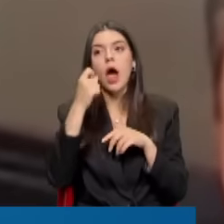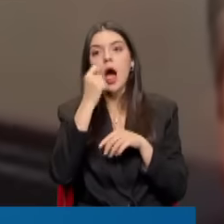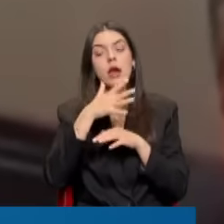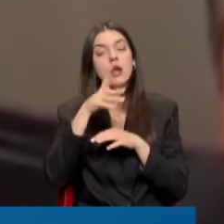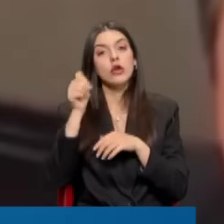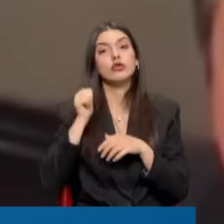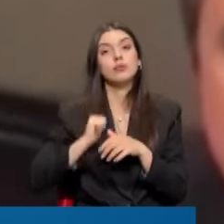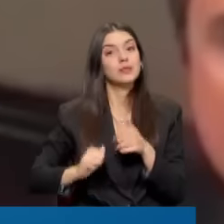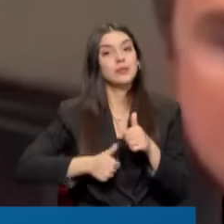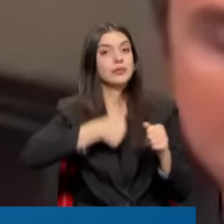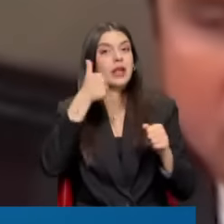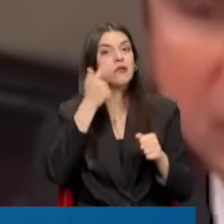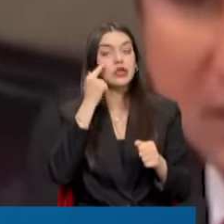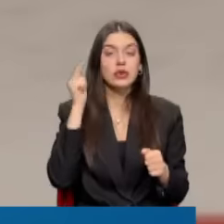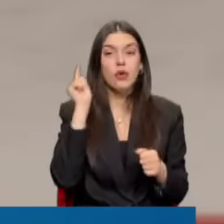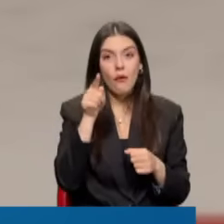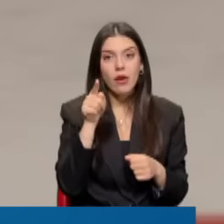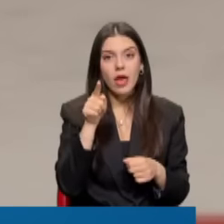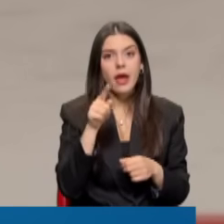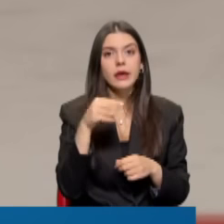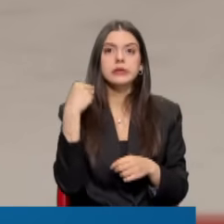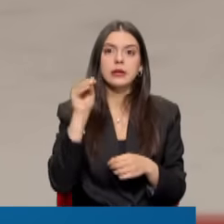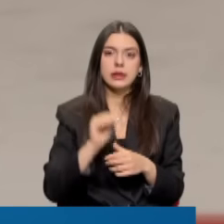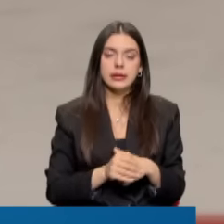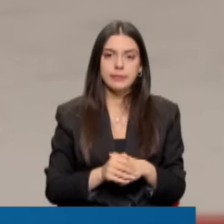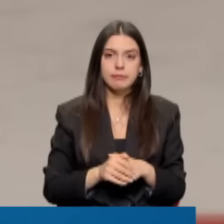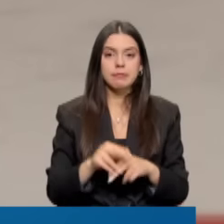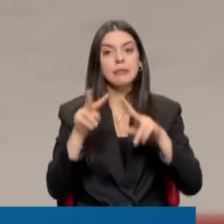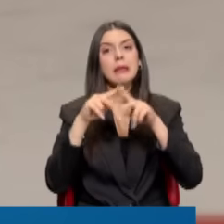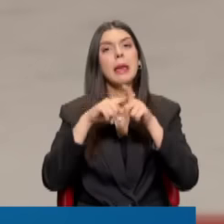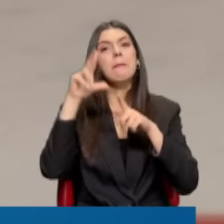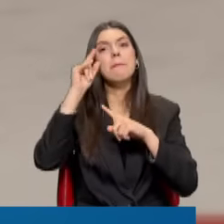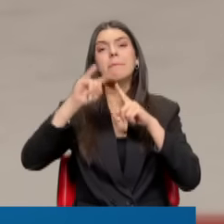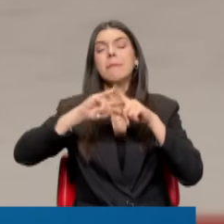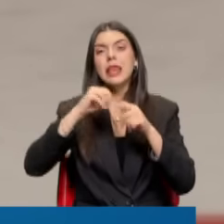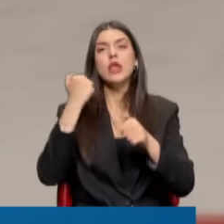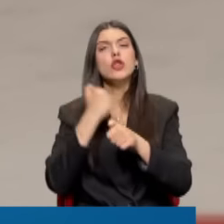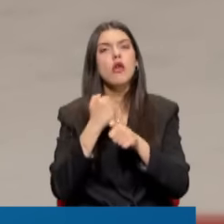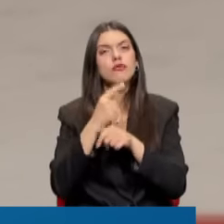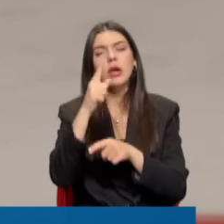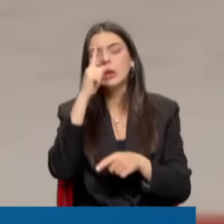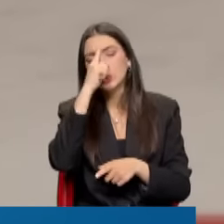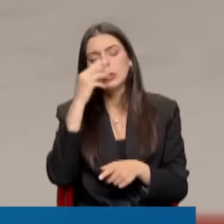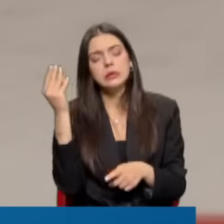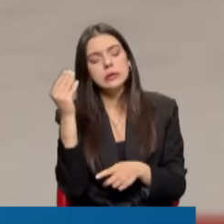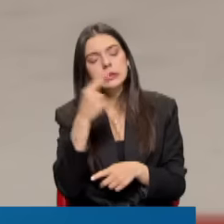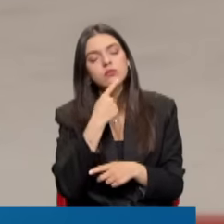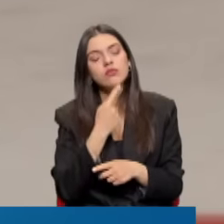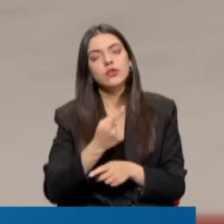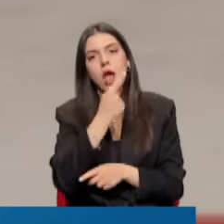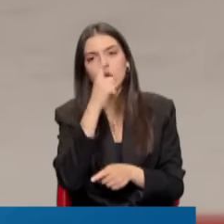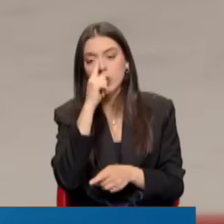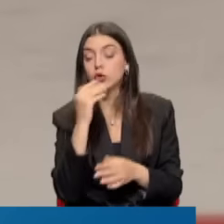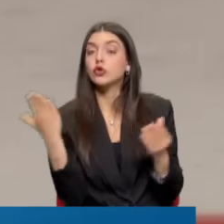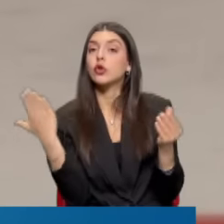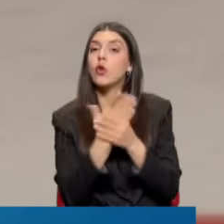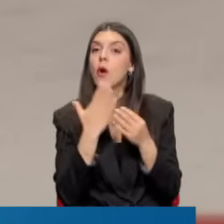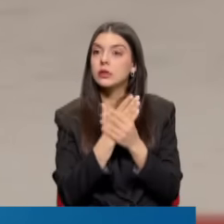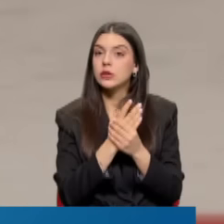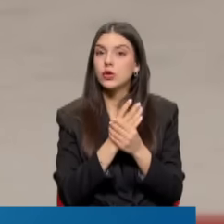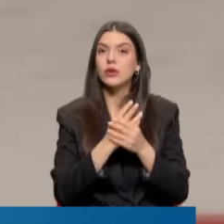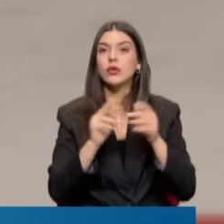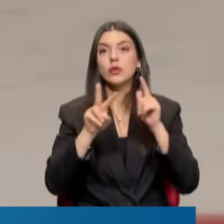Yüksel kocaman'a satıldığını söyledi Melih Gökçek'in yüzlerce suç duyurusu yüzlerce klasörlü dosyası Yüksel